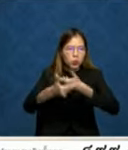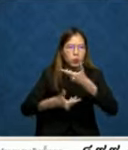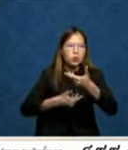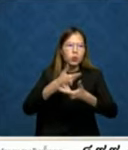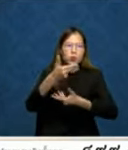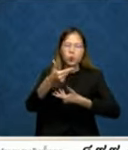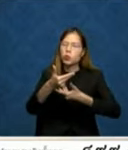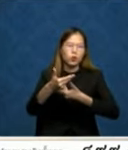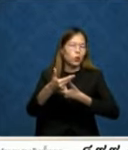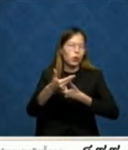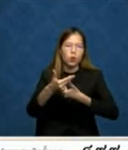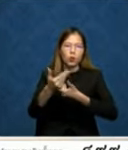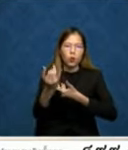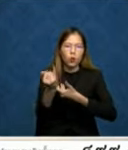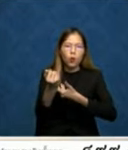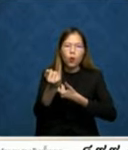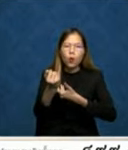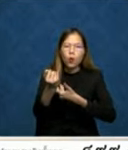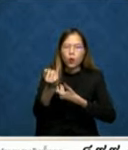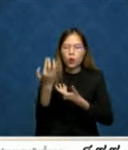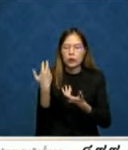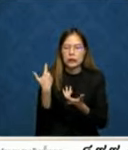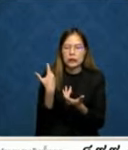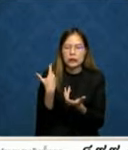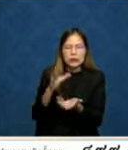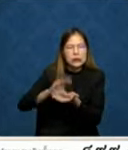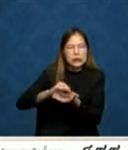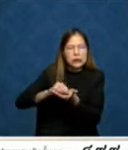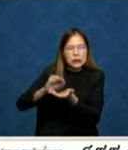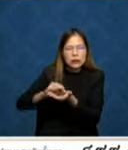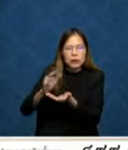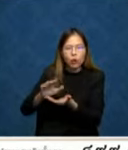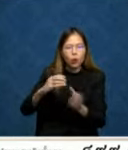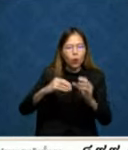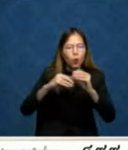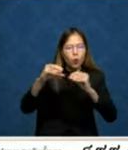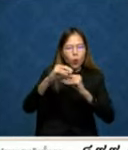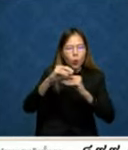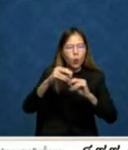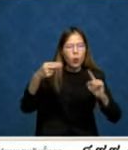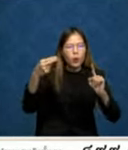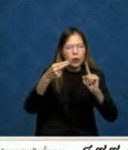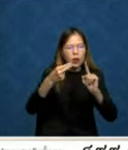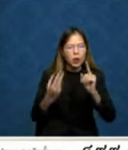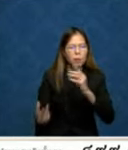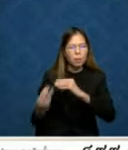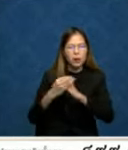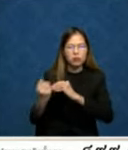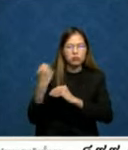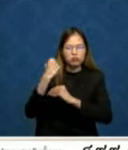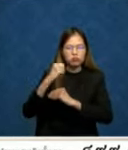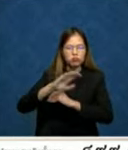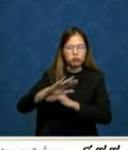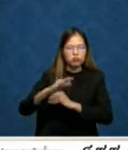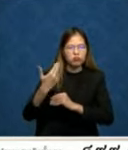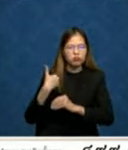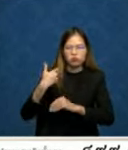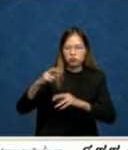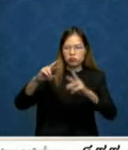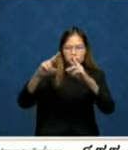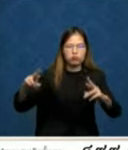วสูงอยู่แล้วจะยิ่งกระจุกตัวสูงขึ้นอีกเพราะโครงการ Digital Wallet มีแนวโน้มไปเพิ่มอำนาจเหนือตลาดให้กับผู้ประกอบการรายเ